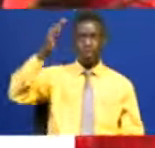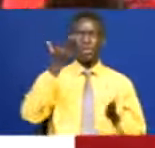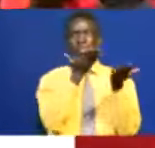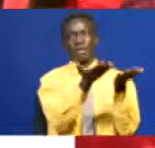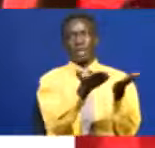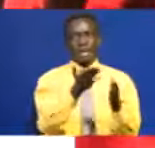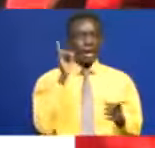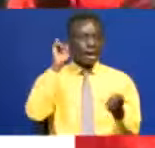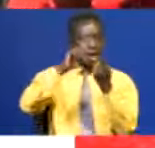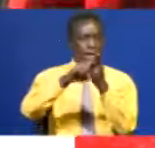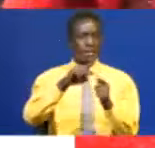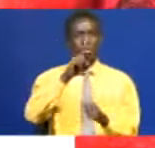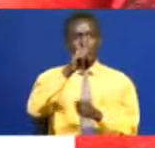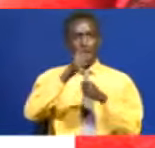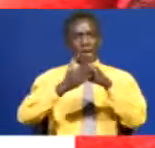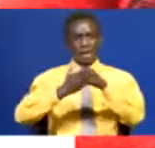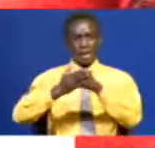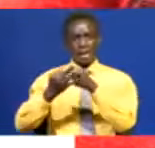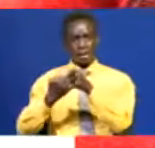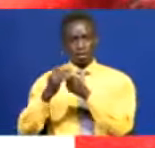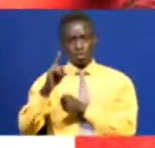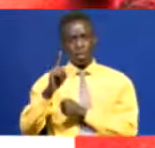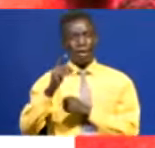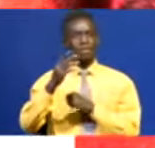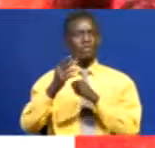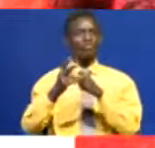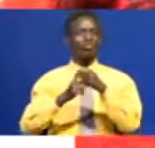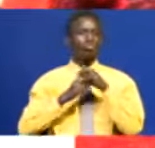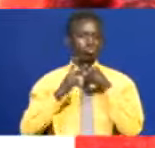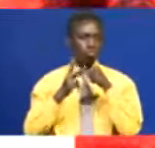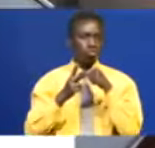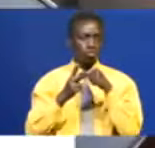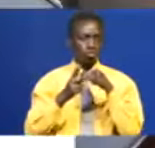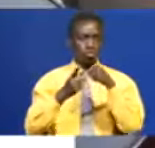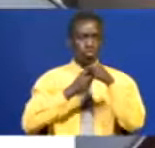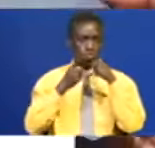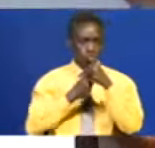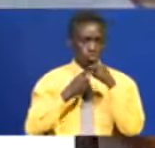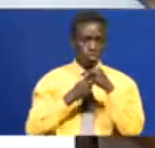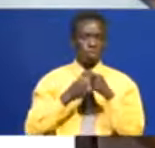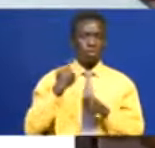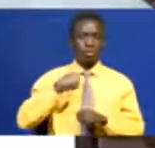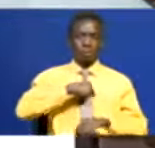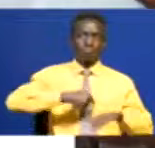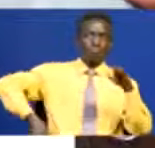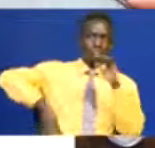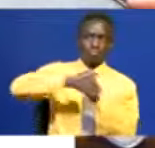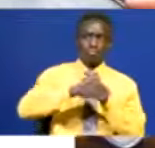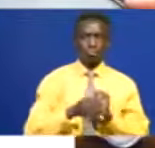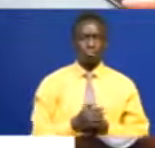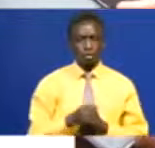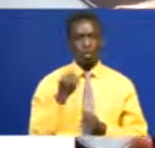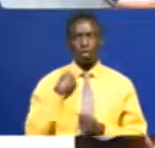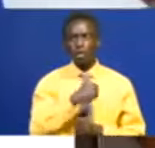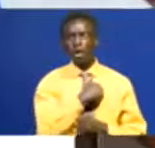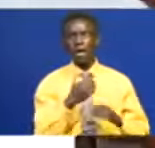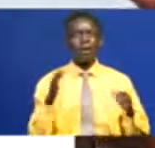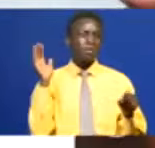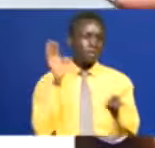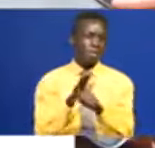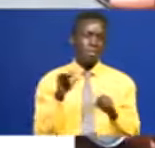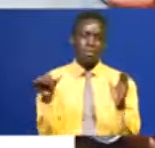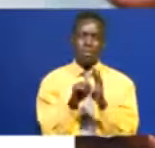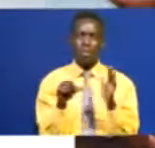wa 1981, June, tukafukuzwa. Tunapita sita sana watu wetu nakubwa, watu